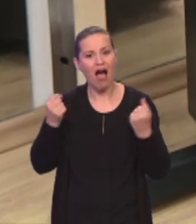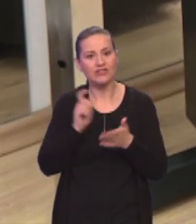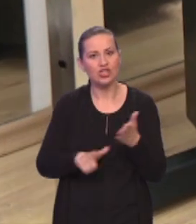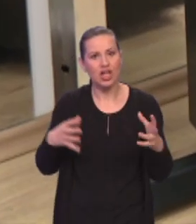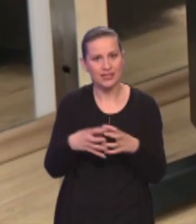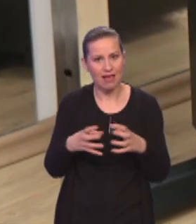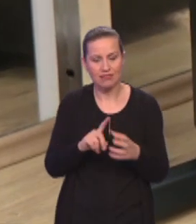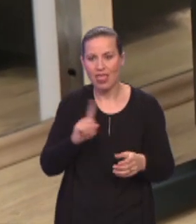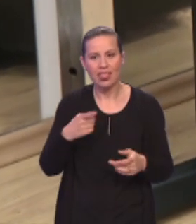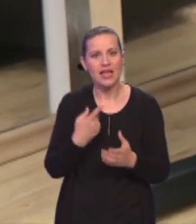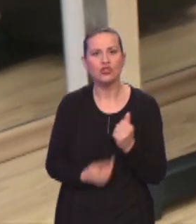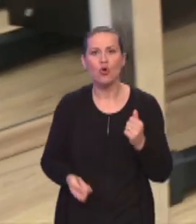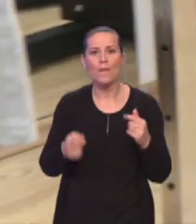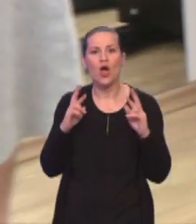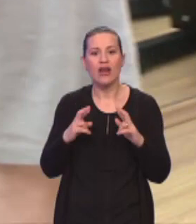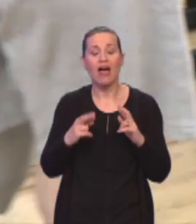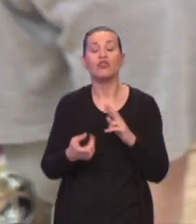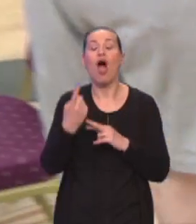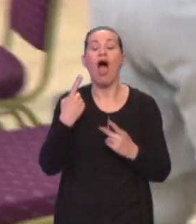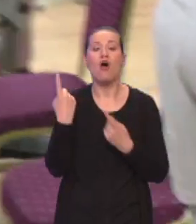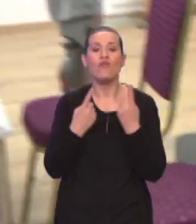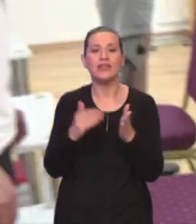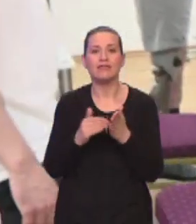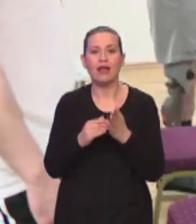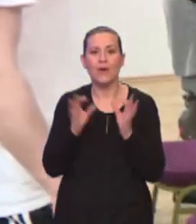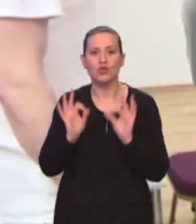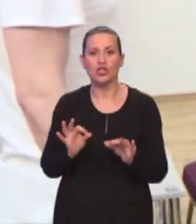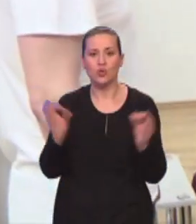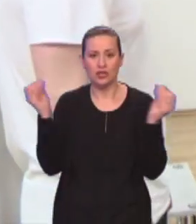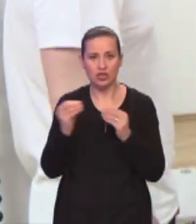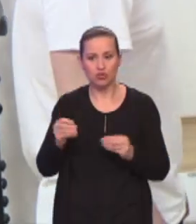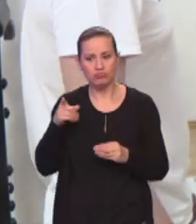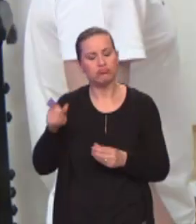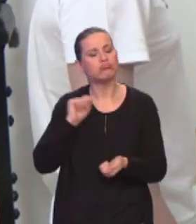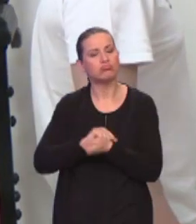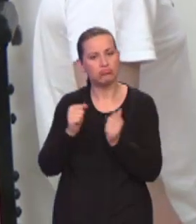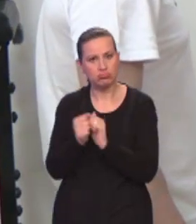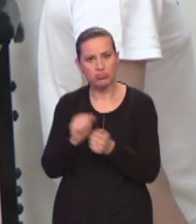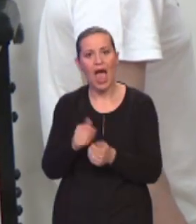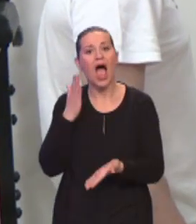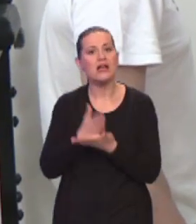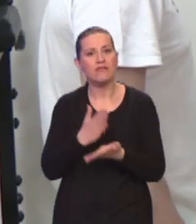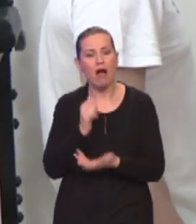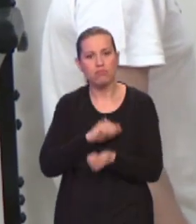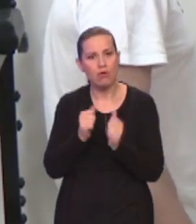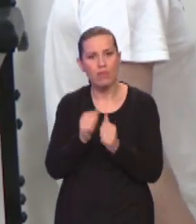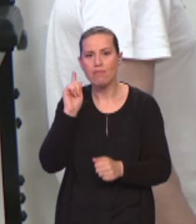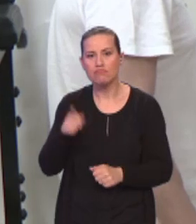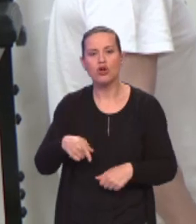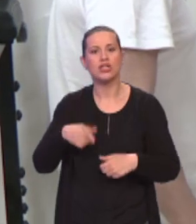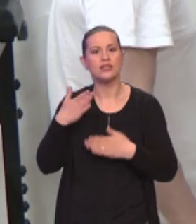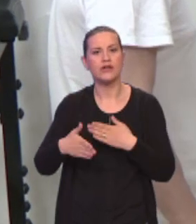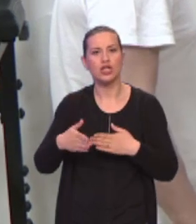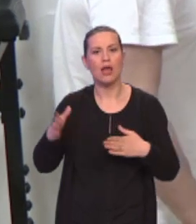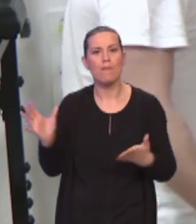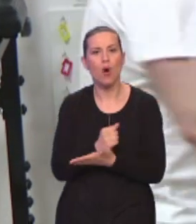izgubio nadu, a uvjete bi mu trebao osigurati sustav. I za to se sada bori. A ako svaka borba može završiti pobjedom, za